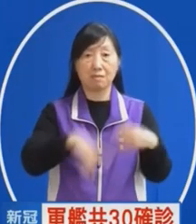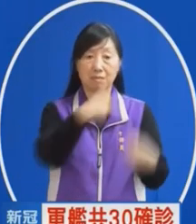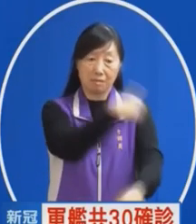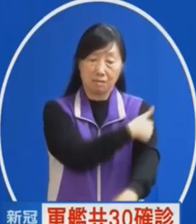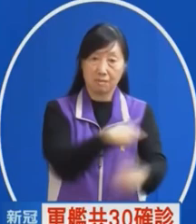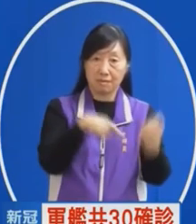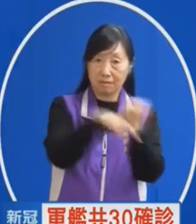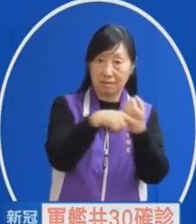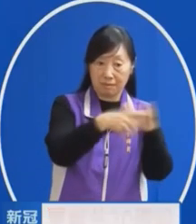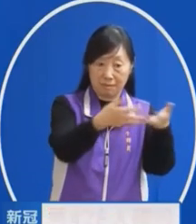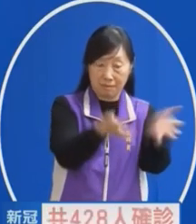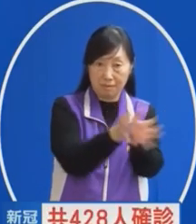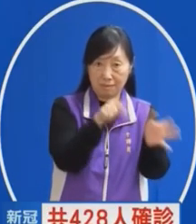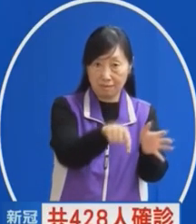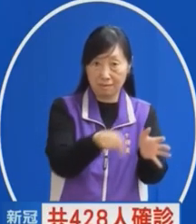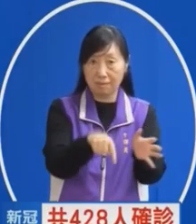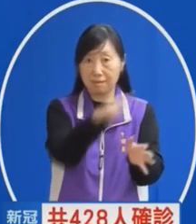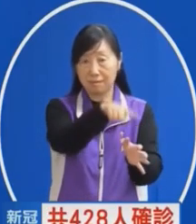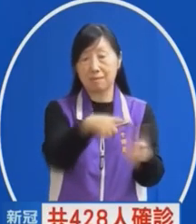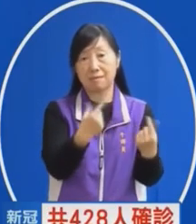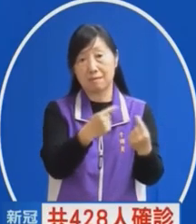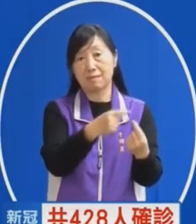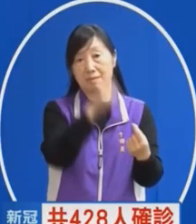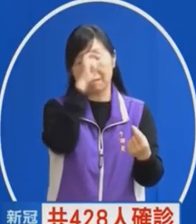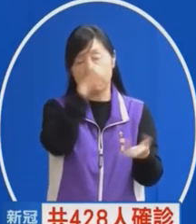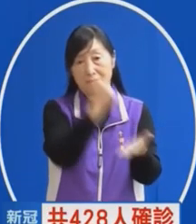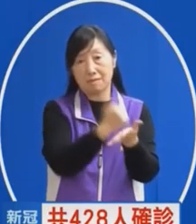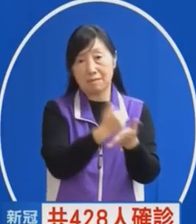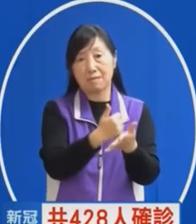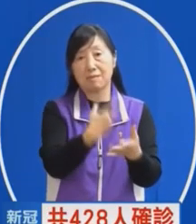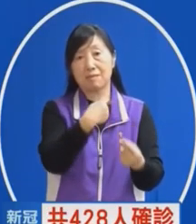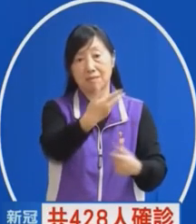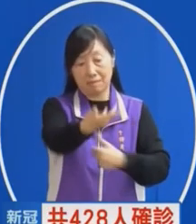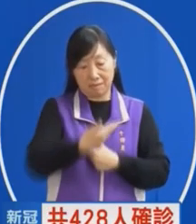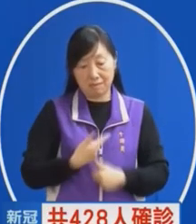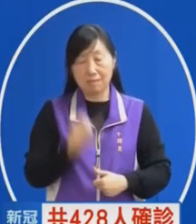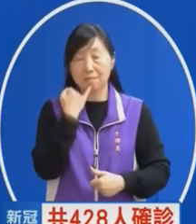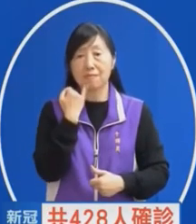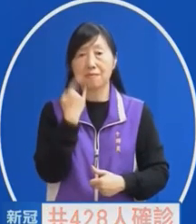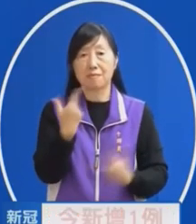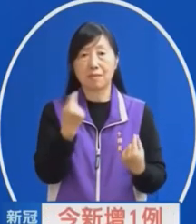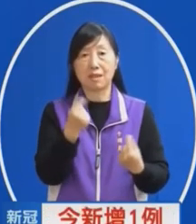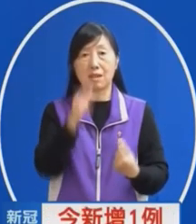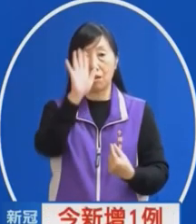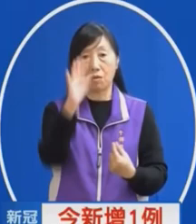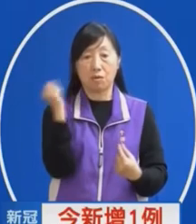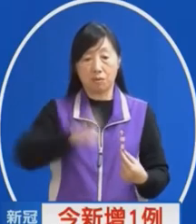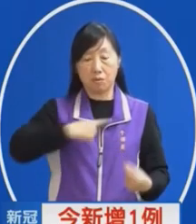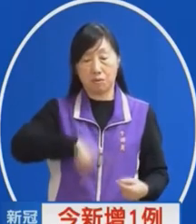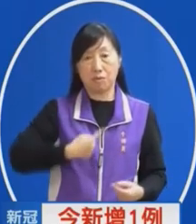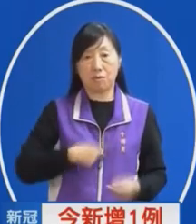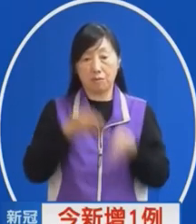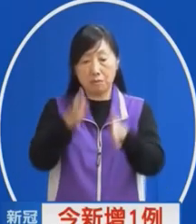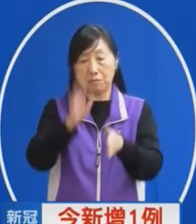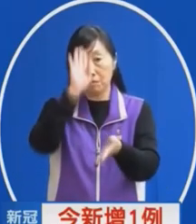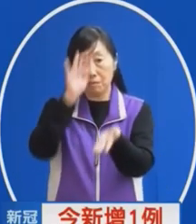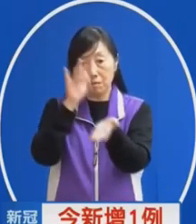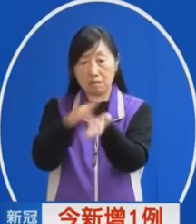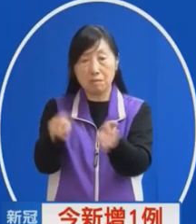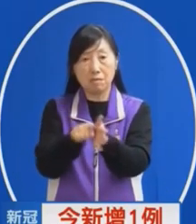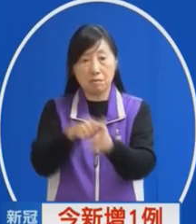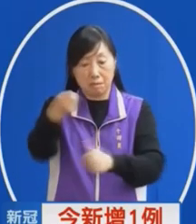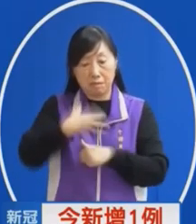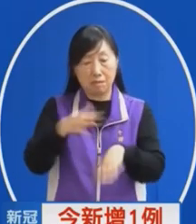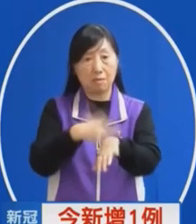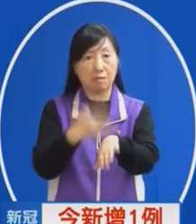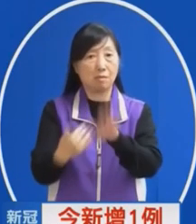发出来以后达到我们人体上，也是期待我们产生一样的抗体，那可以对抗这个病毒而不致再发生感